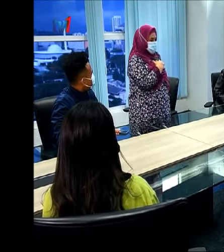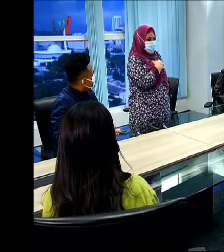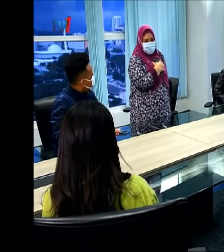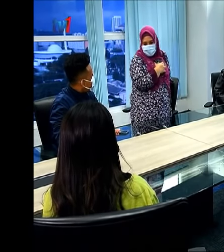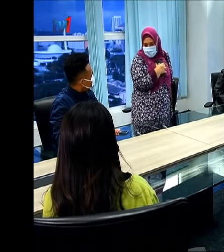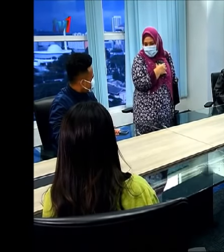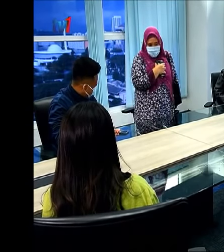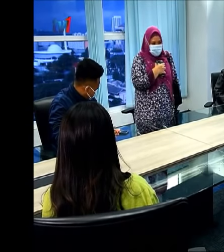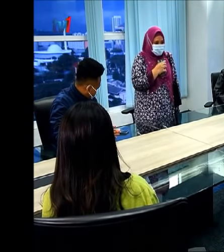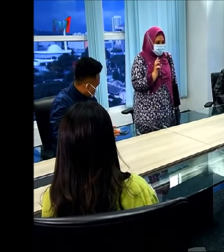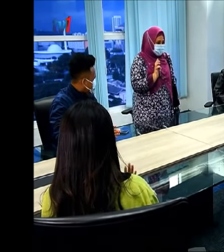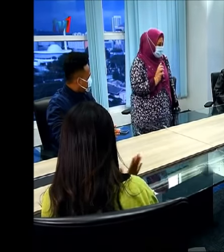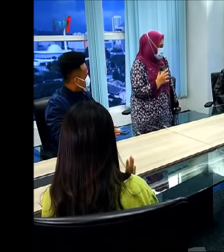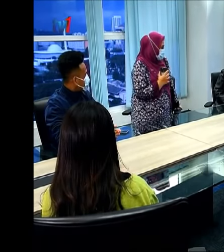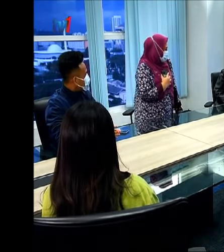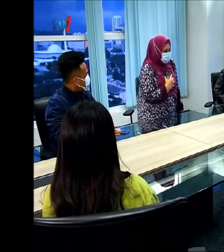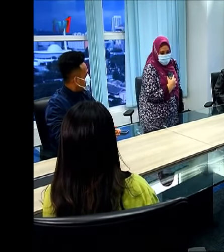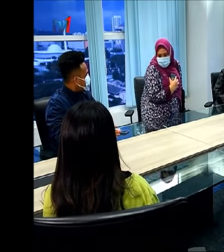je.